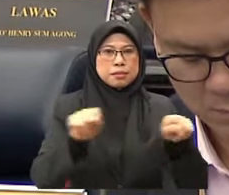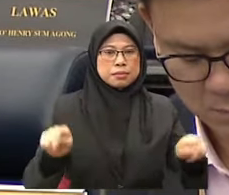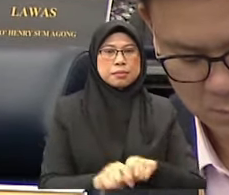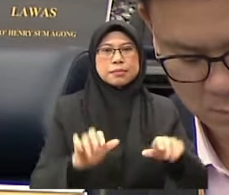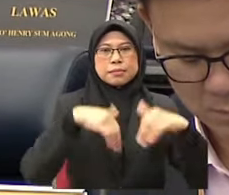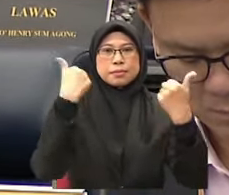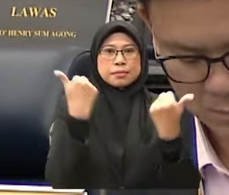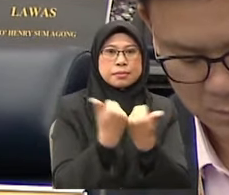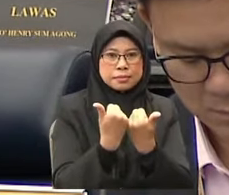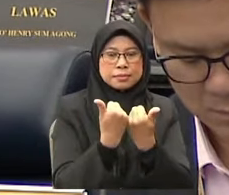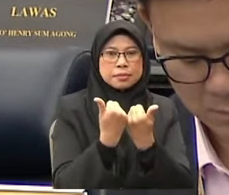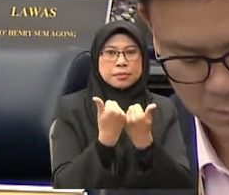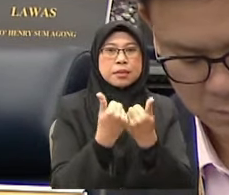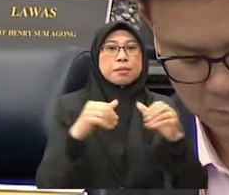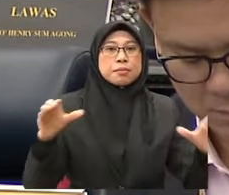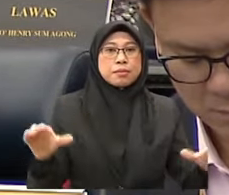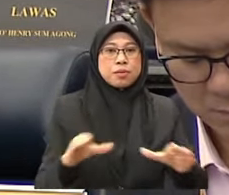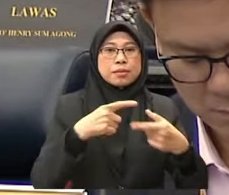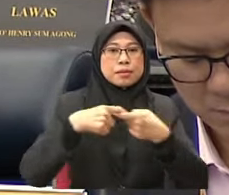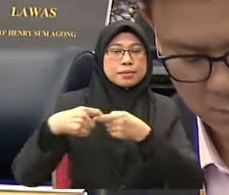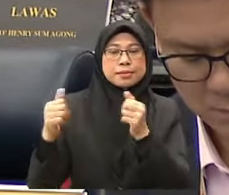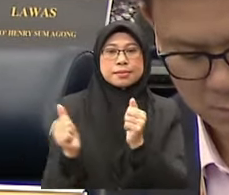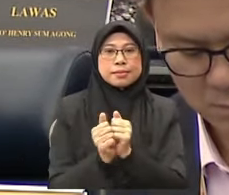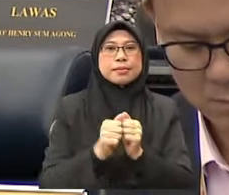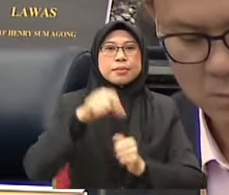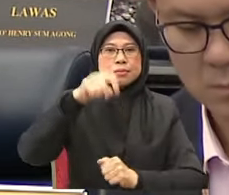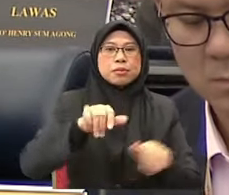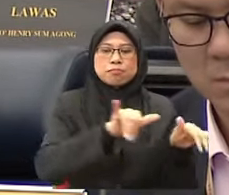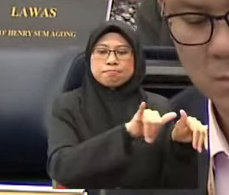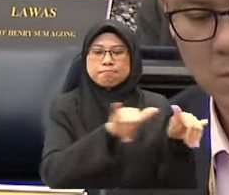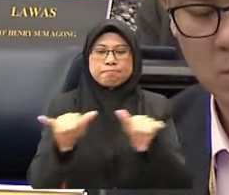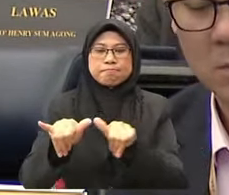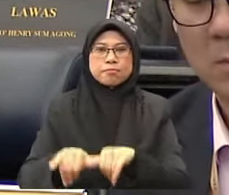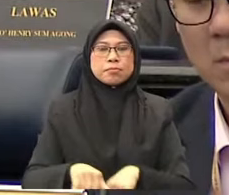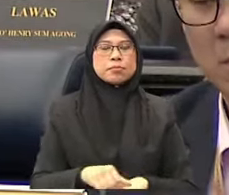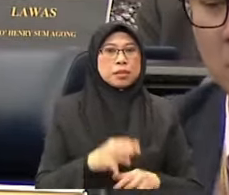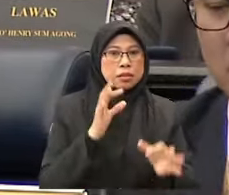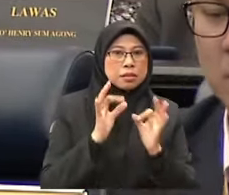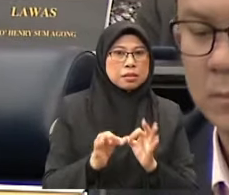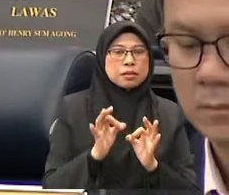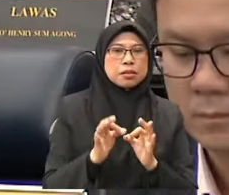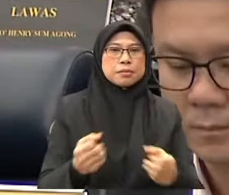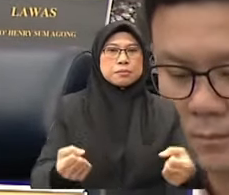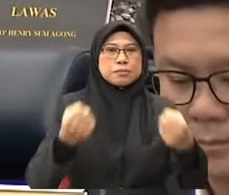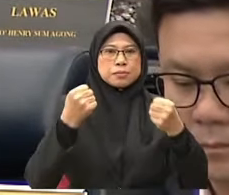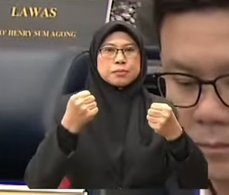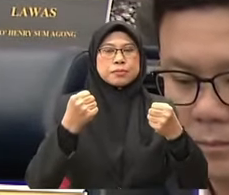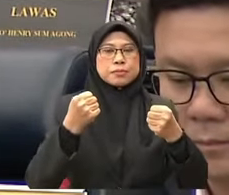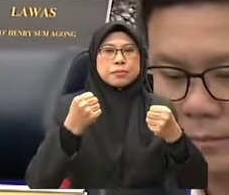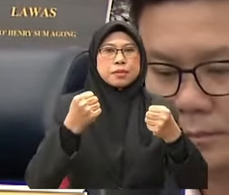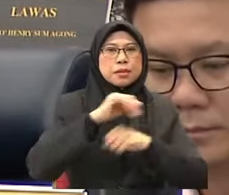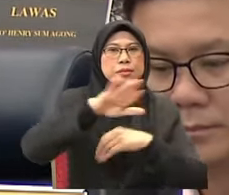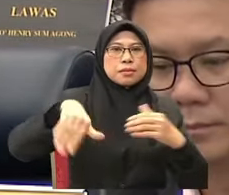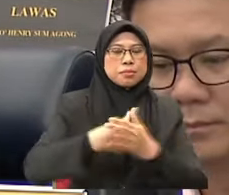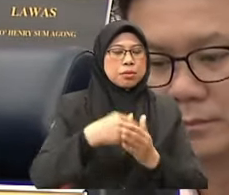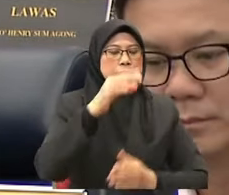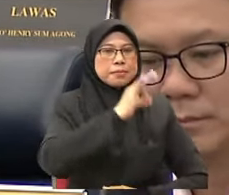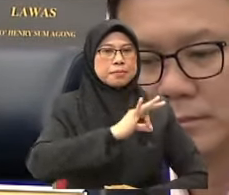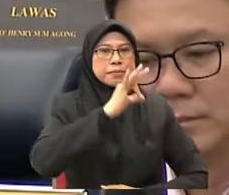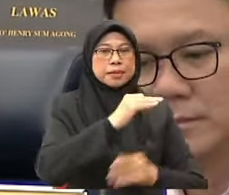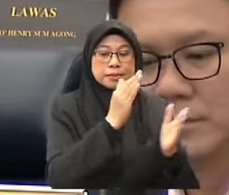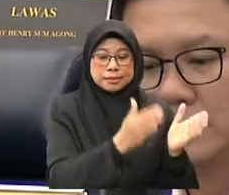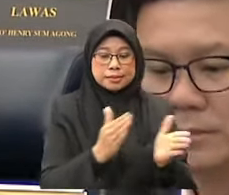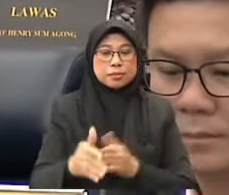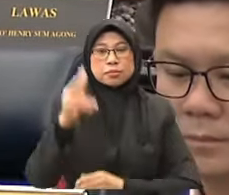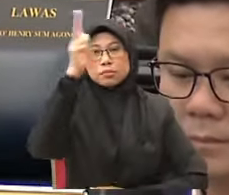serta agensi-agensi pelaksana yang berkaitan perlu diselaraskan, ditentu ukur dan diperkukuhkan agar segala manfaat yang